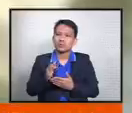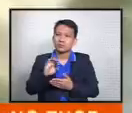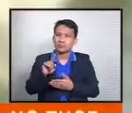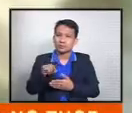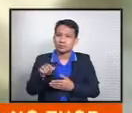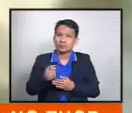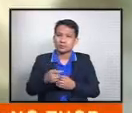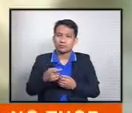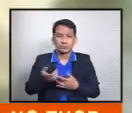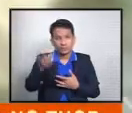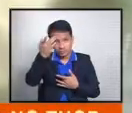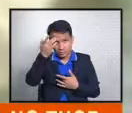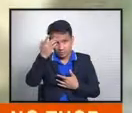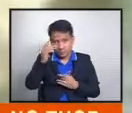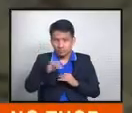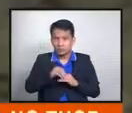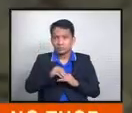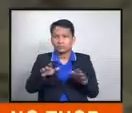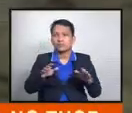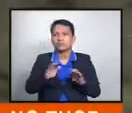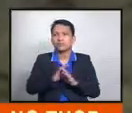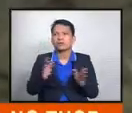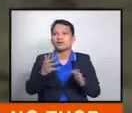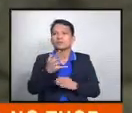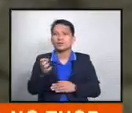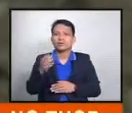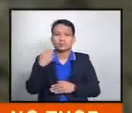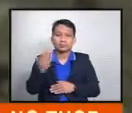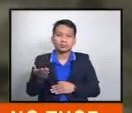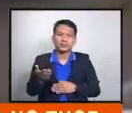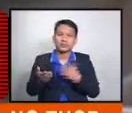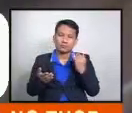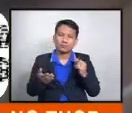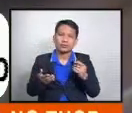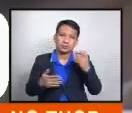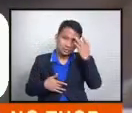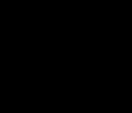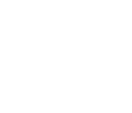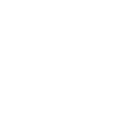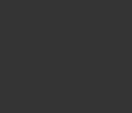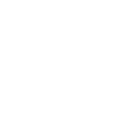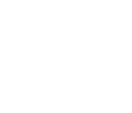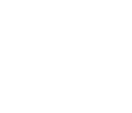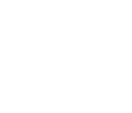kung saan epidemya na ang dengue. Halos 500 na ang namatay dahil sa sakit.